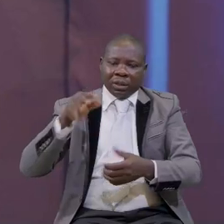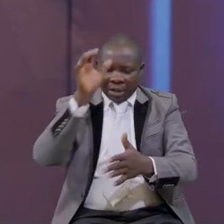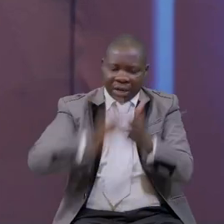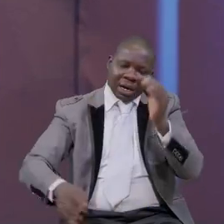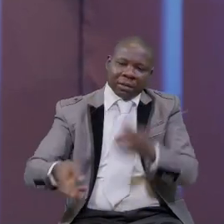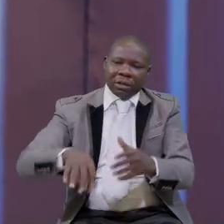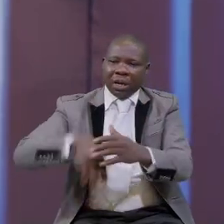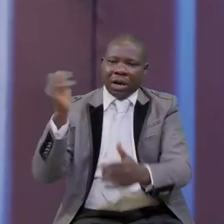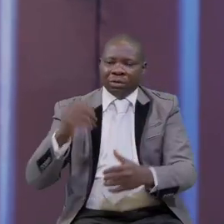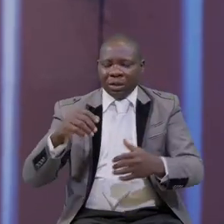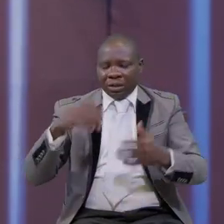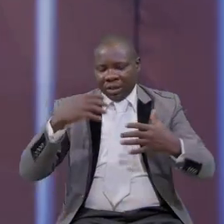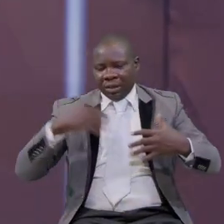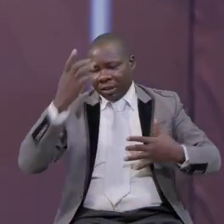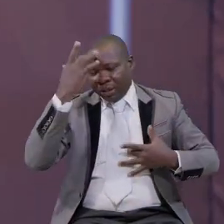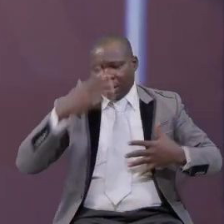l'onction initiale